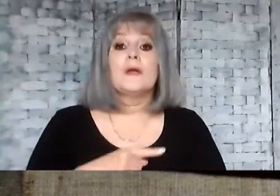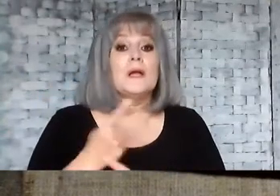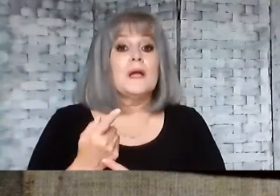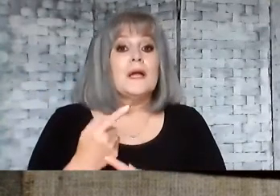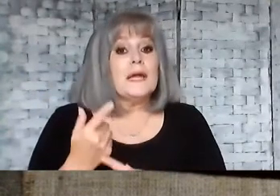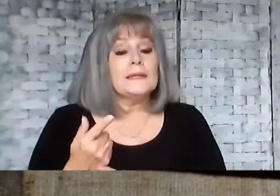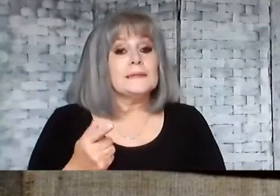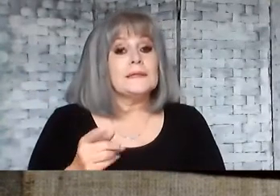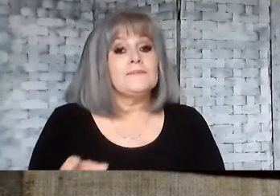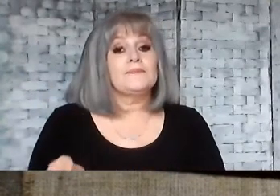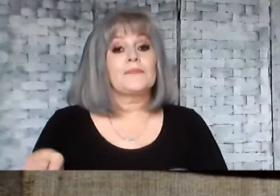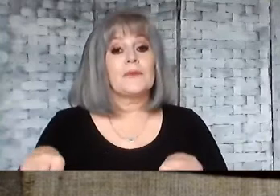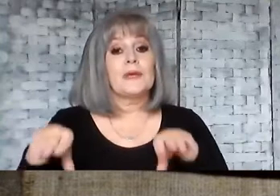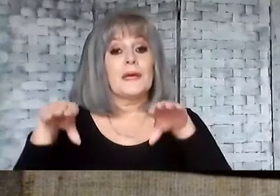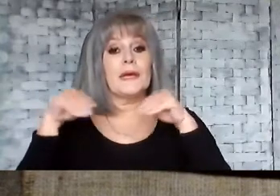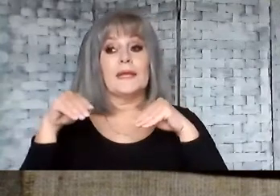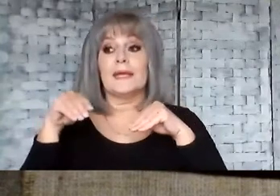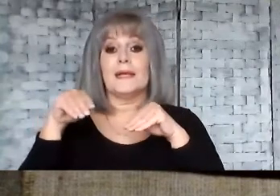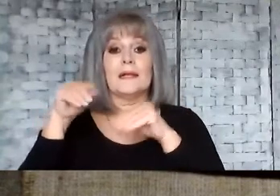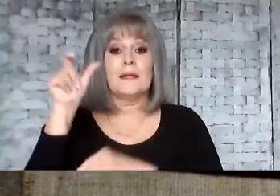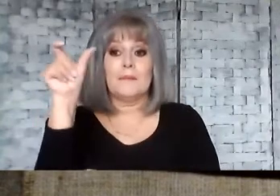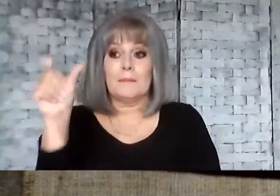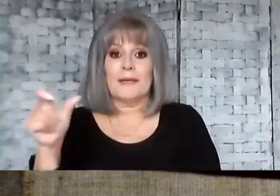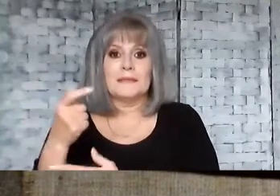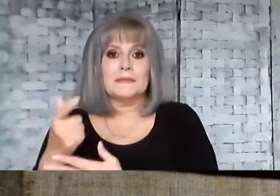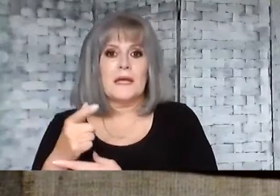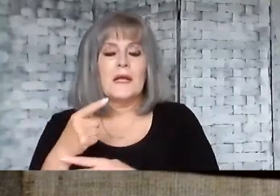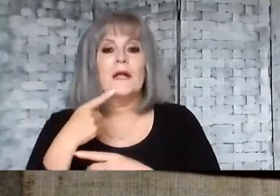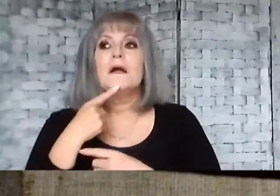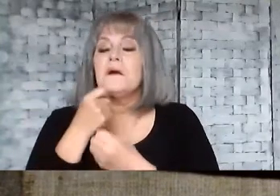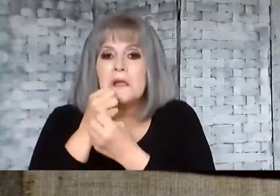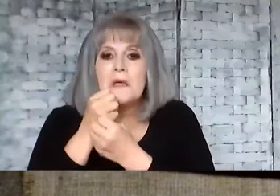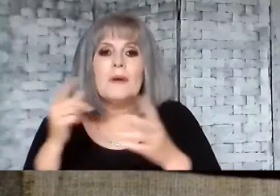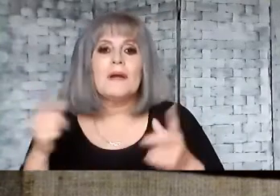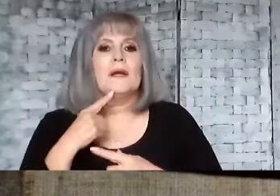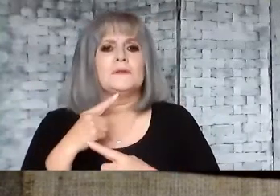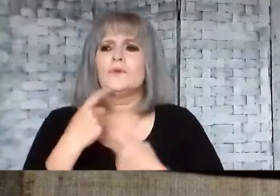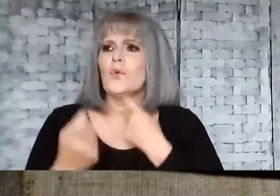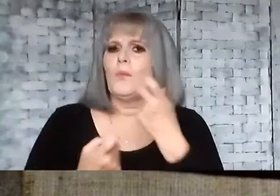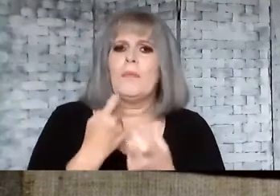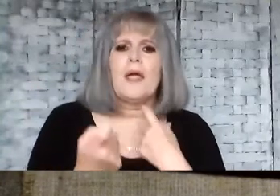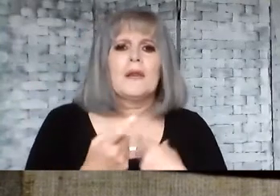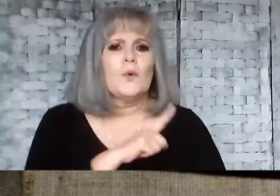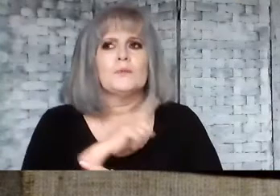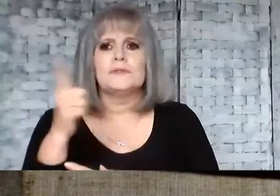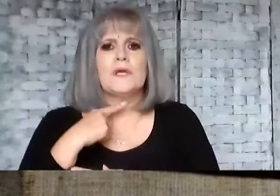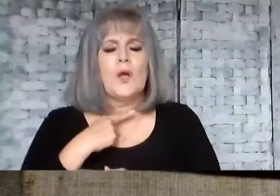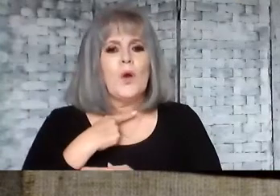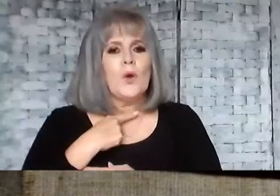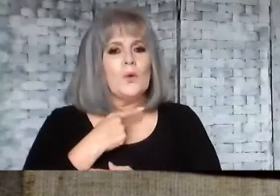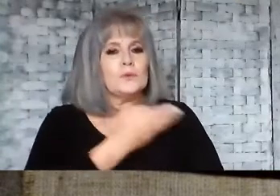Daar ontstaan toe klagtes, want die Grieksprekende Jode sê, ons weduwees word oorgeslaan as het by die daaglikse versorging